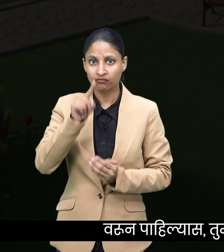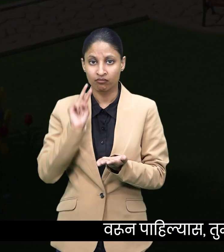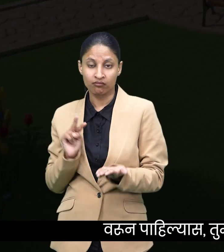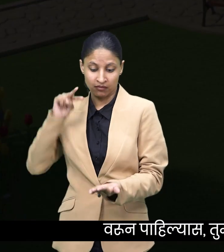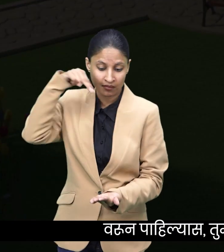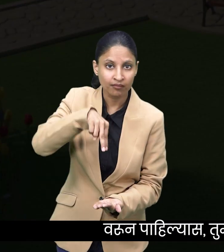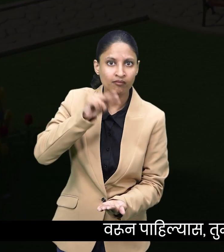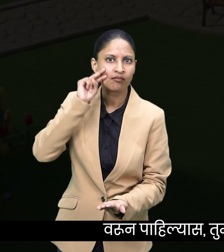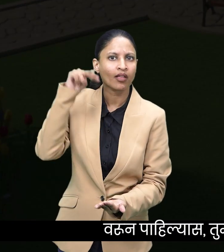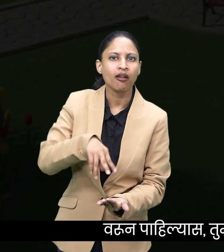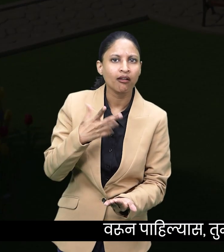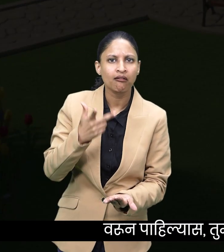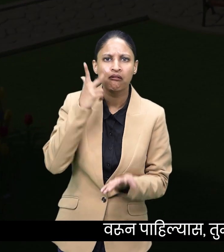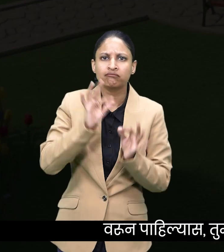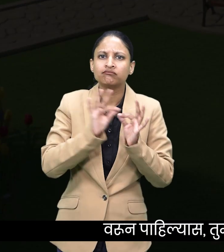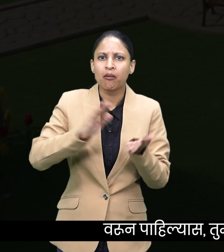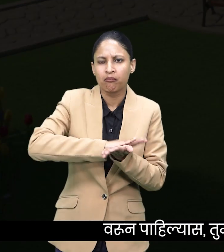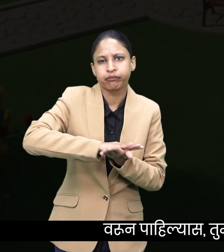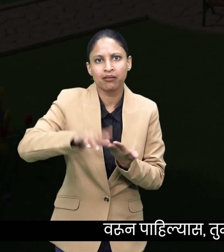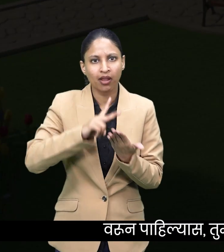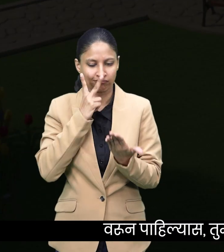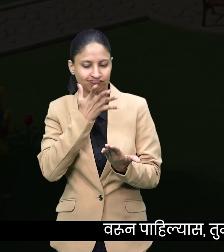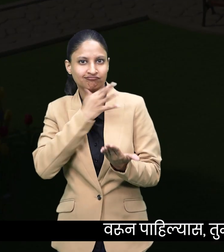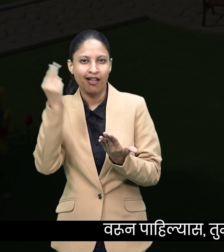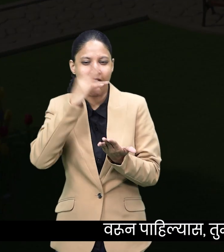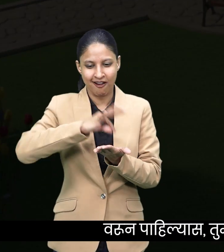वरून पाहिल्यास तुम्हाला त्याचा पूर्ण सुंदर आकार दिसतो.